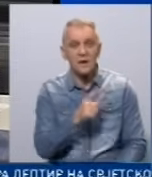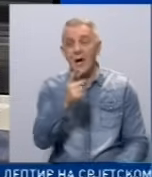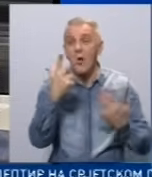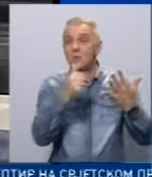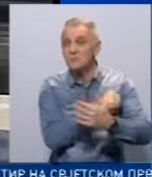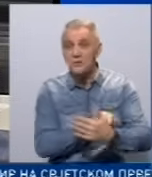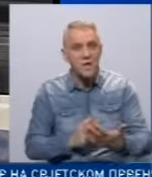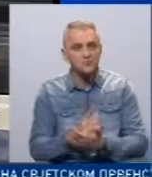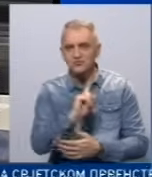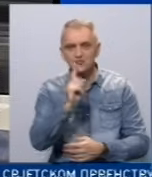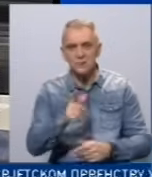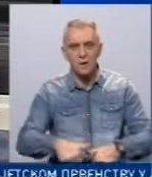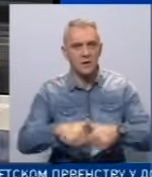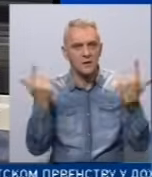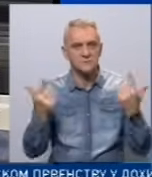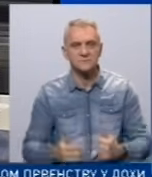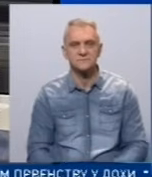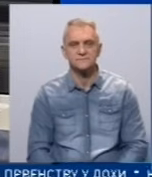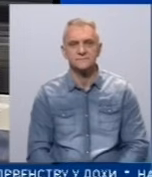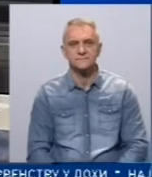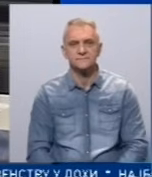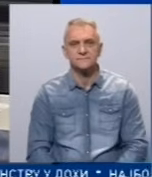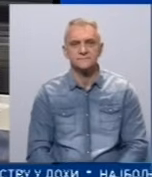ni za 8 godina slučaj nije razjašnjen.